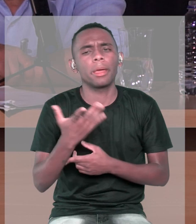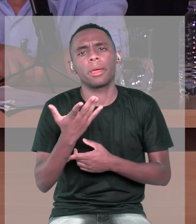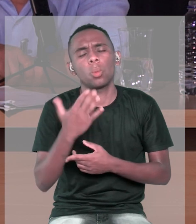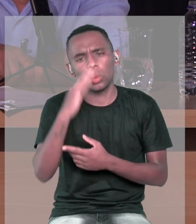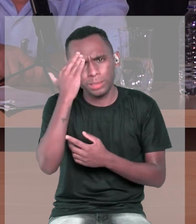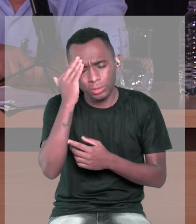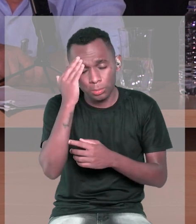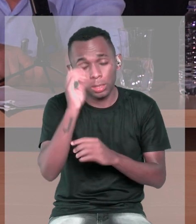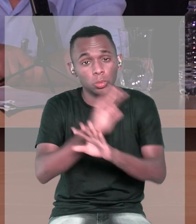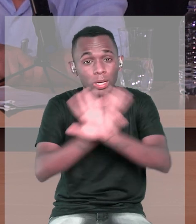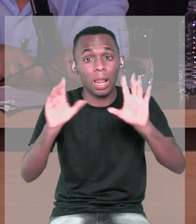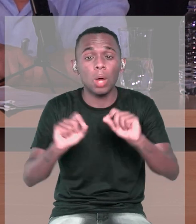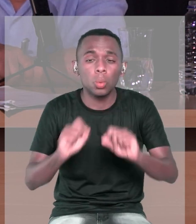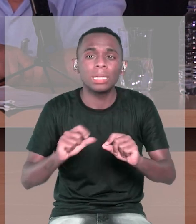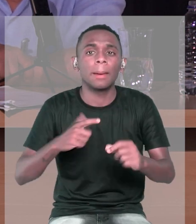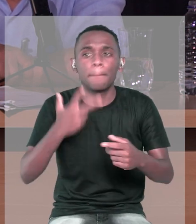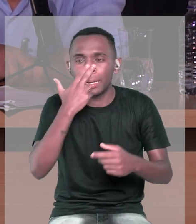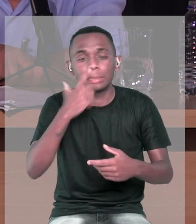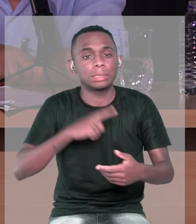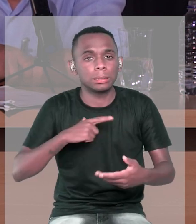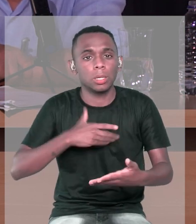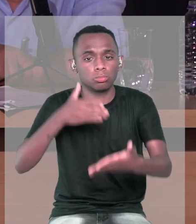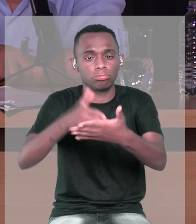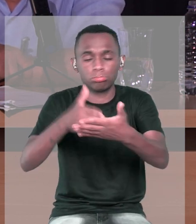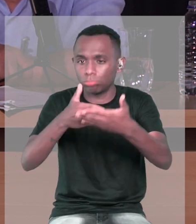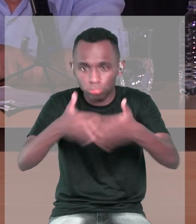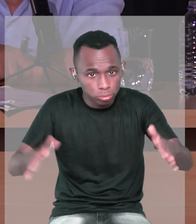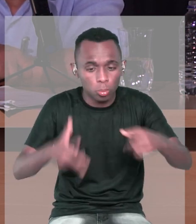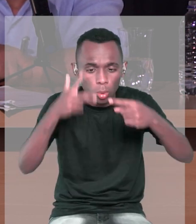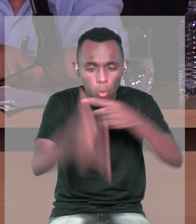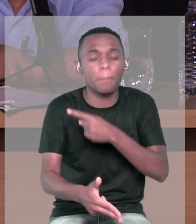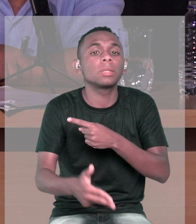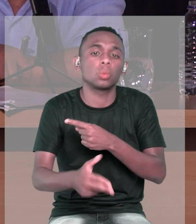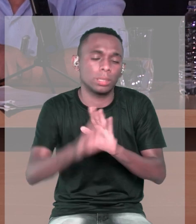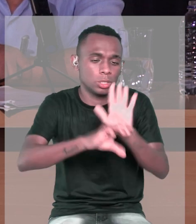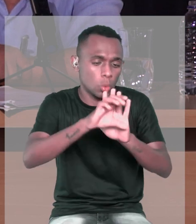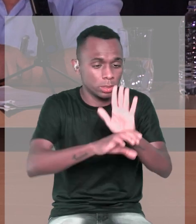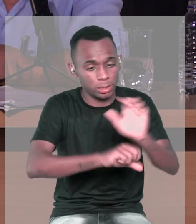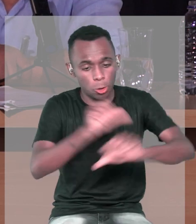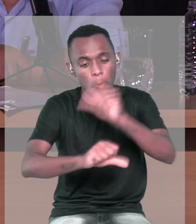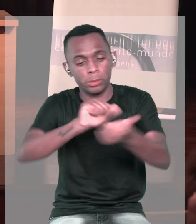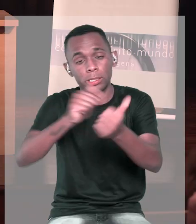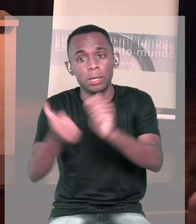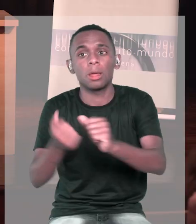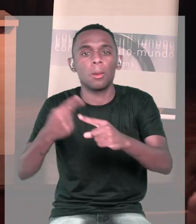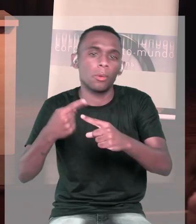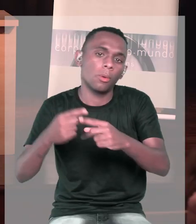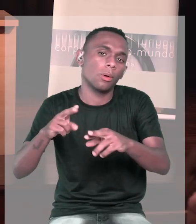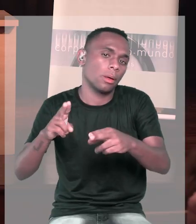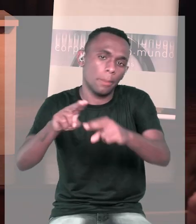concepção de que existe uma ruptura nesse conceito moderno, né, que nos levou a essa catástrofe